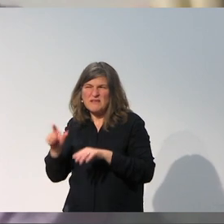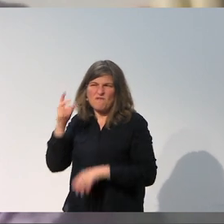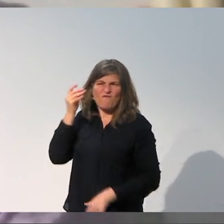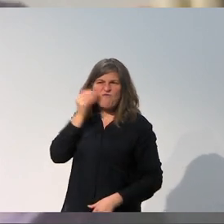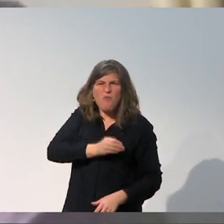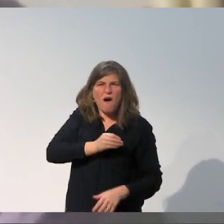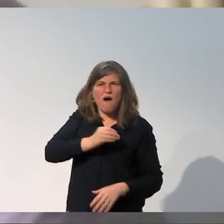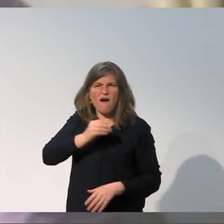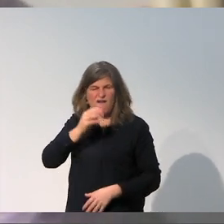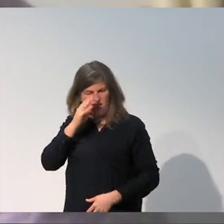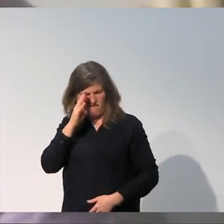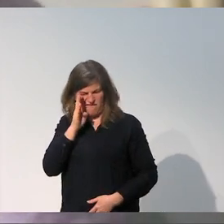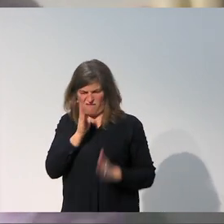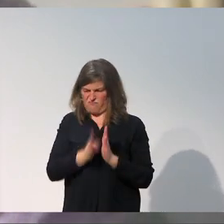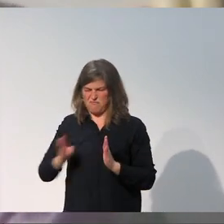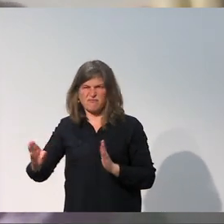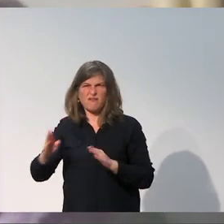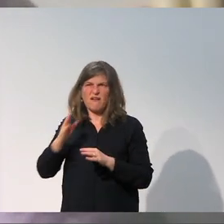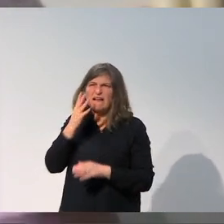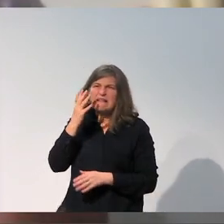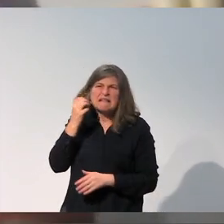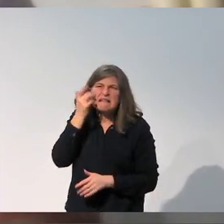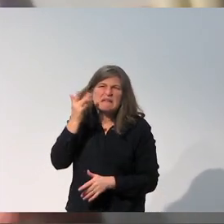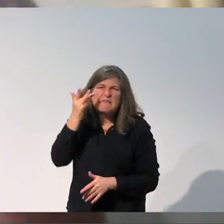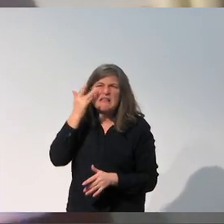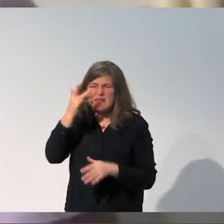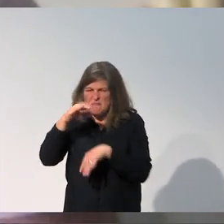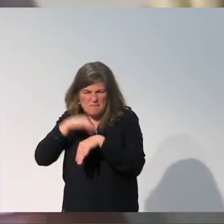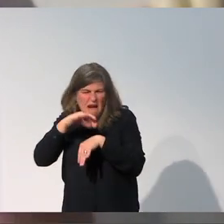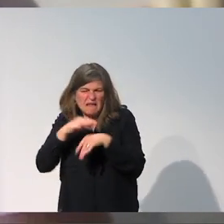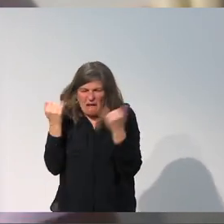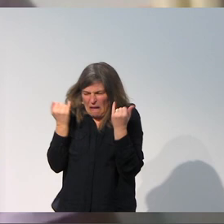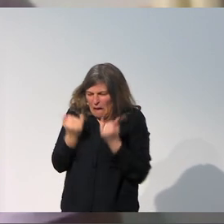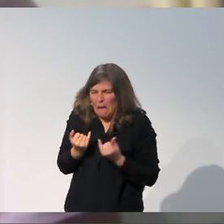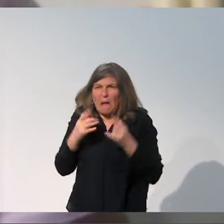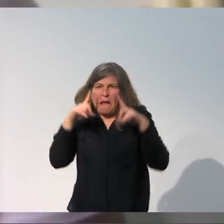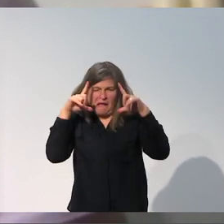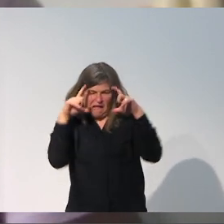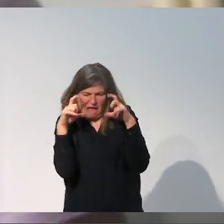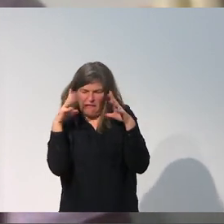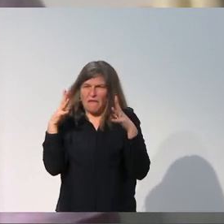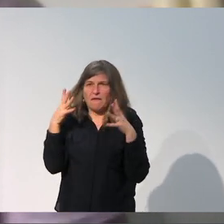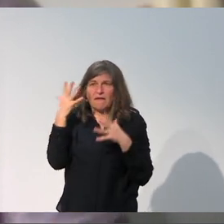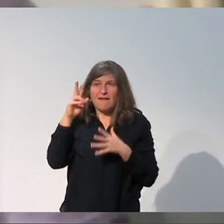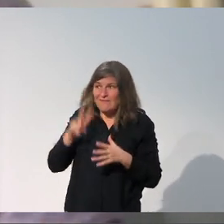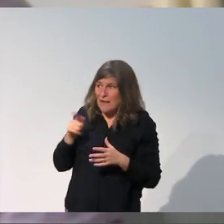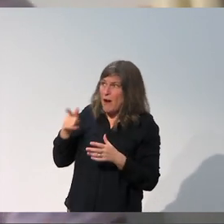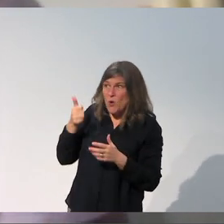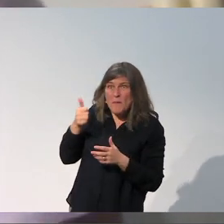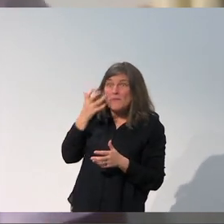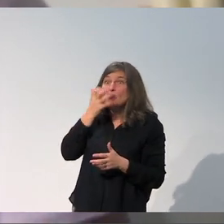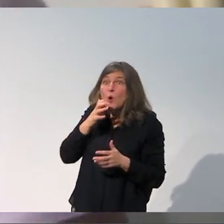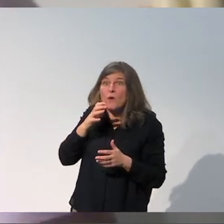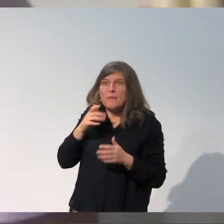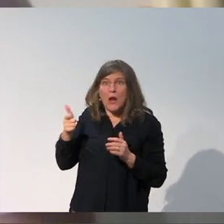rigide, solitaire, timide, maladif, chétif, rabougri par la vie, qui n'a absolument rien de chaleureux et